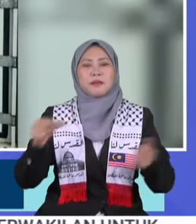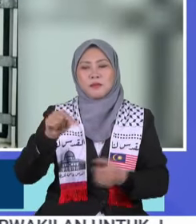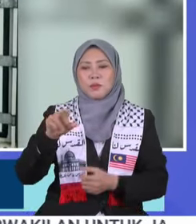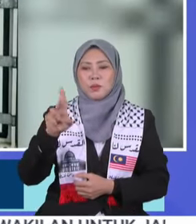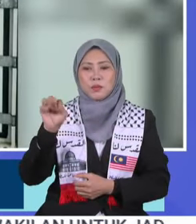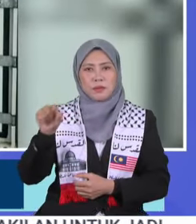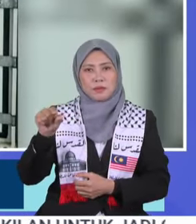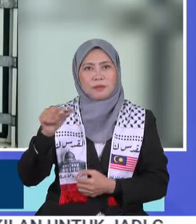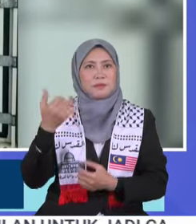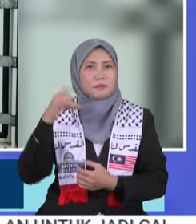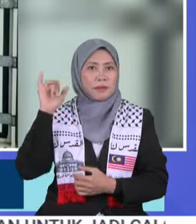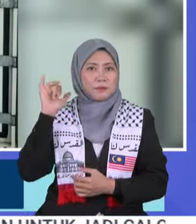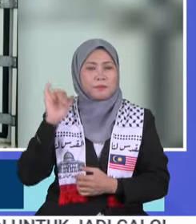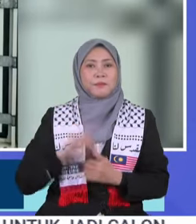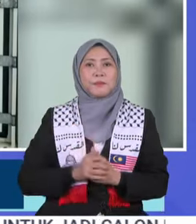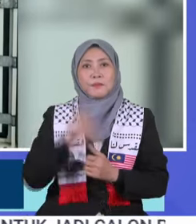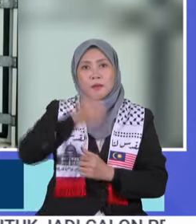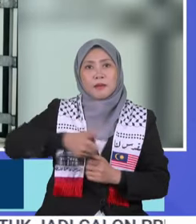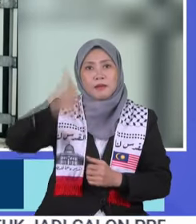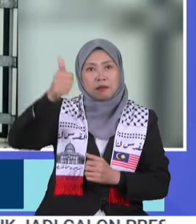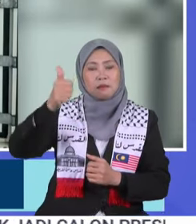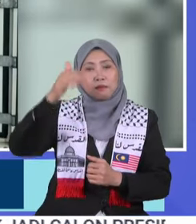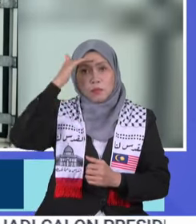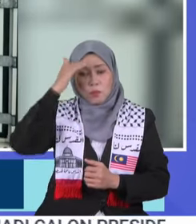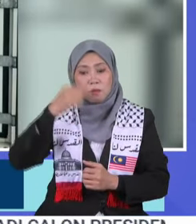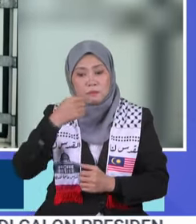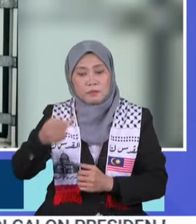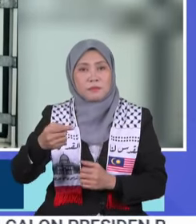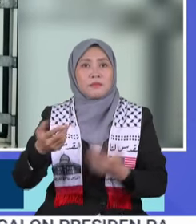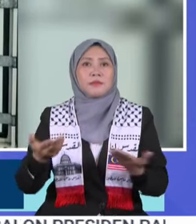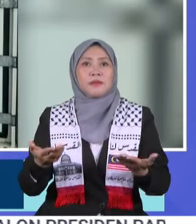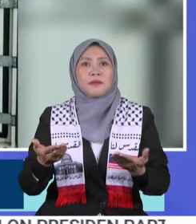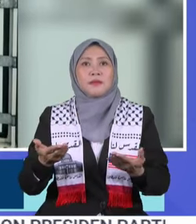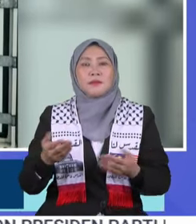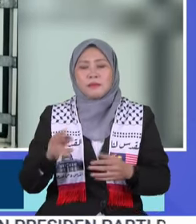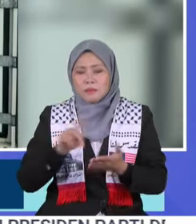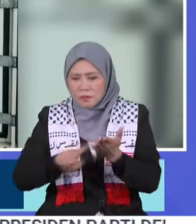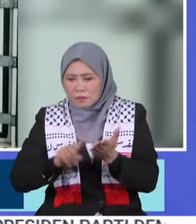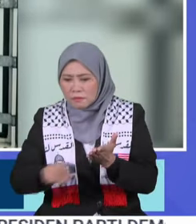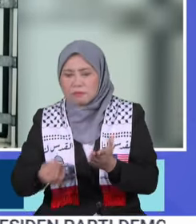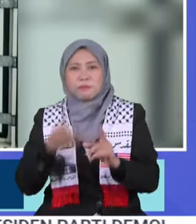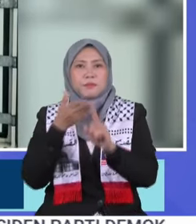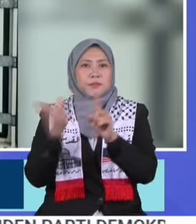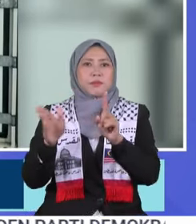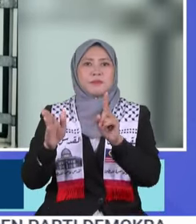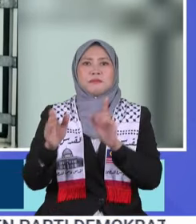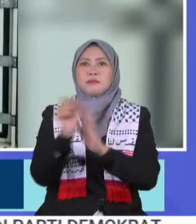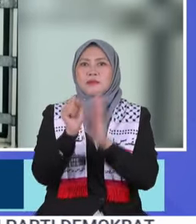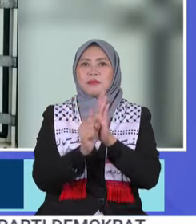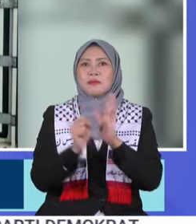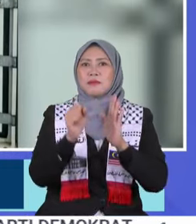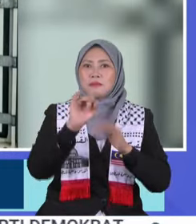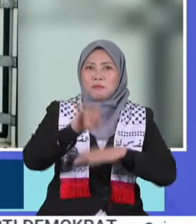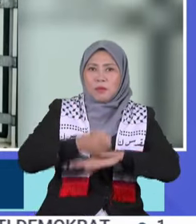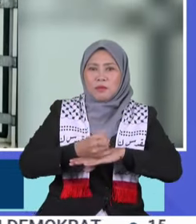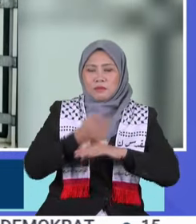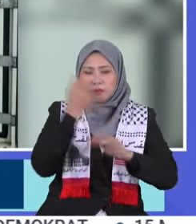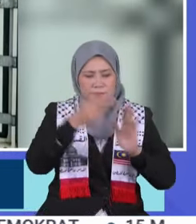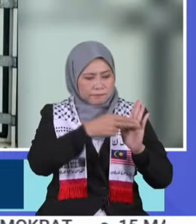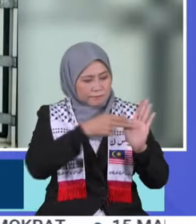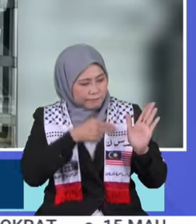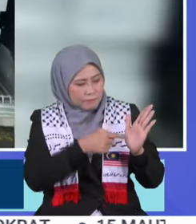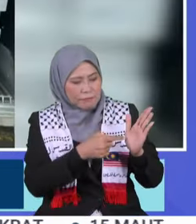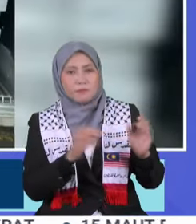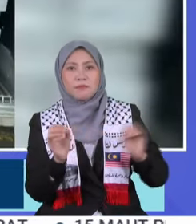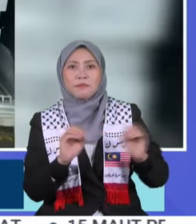Pengarah Markis Johor berkata, hasil pemeriksaan mendapati konsainan terbabit tidak mematuhi syarat import kerana tiada label pada